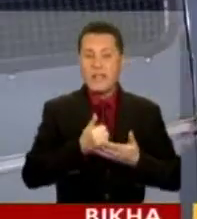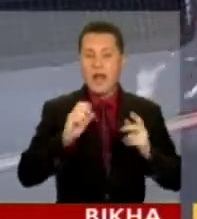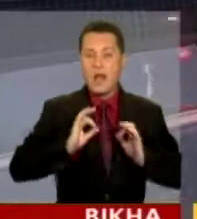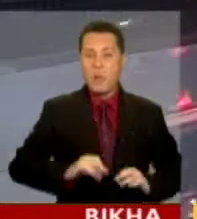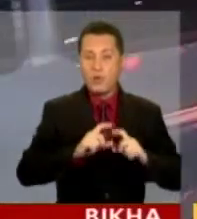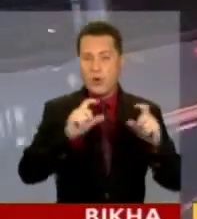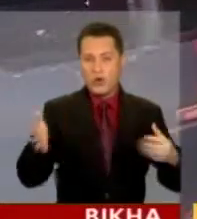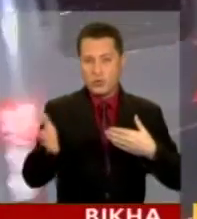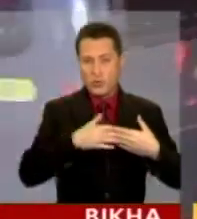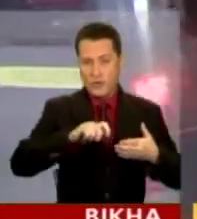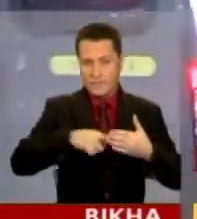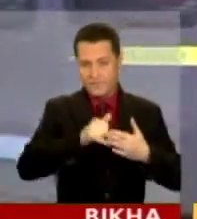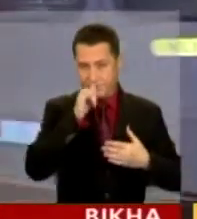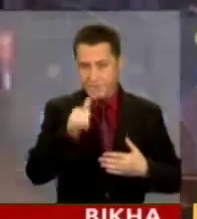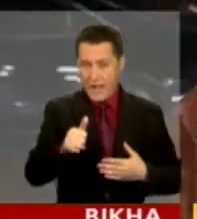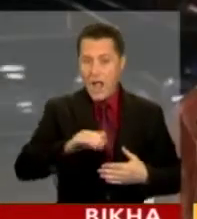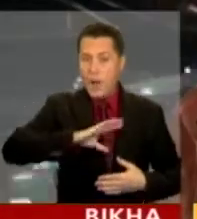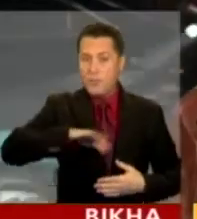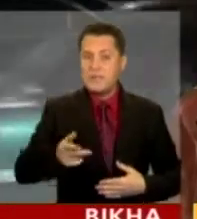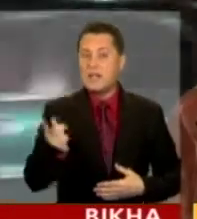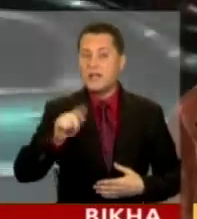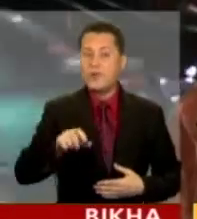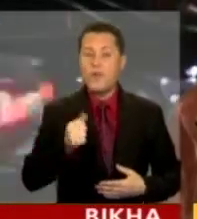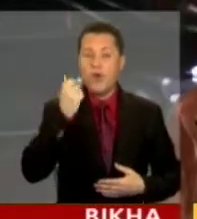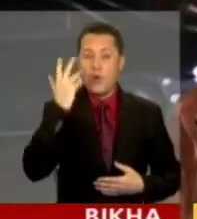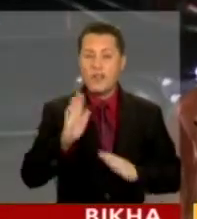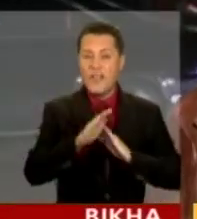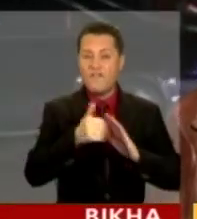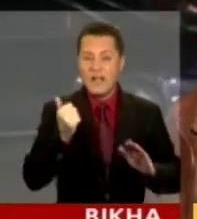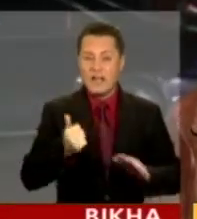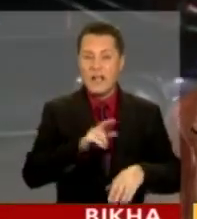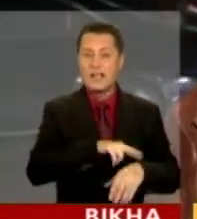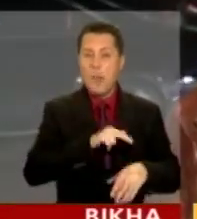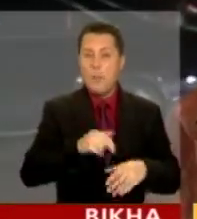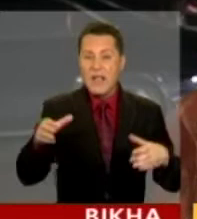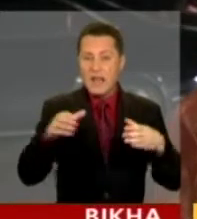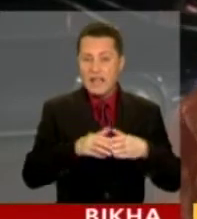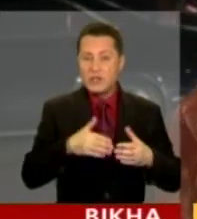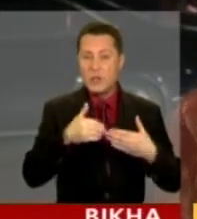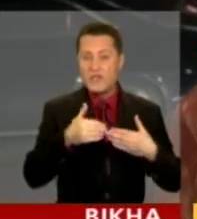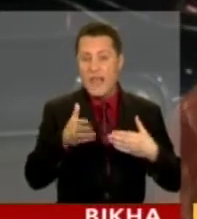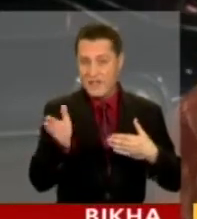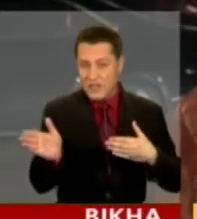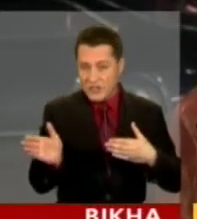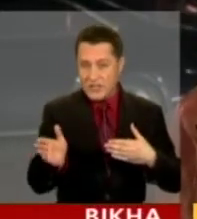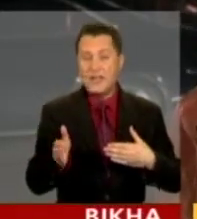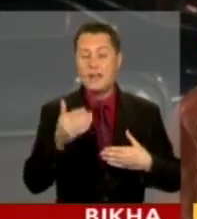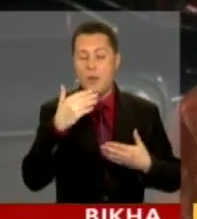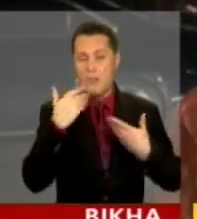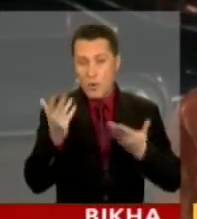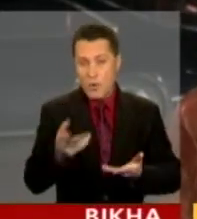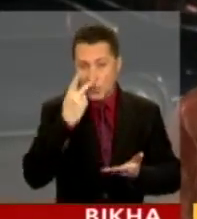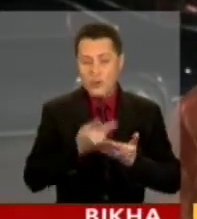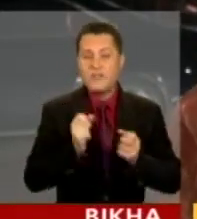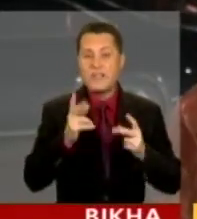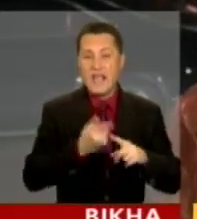були намертво зачинені, і аж після того, коли вони викликали наряд міліції, двері такі відчинили. Зараз пропоную подивитися,